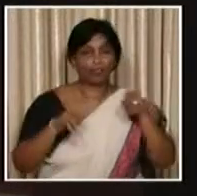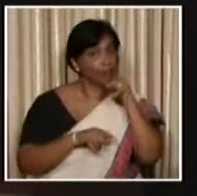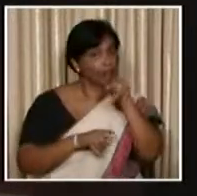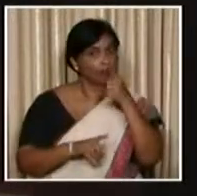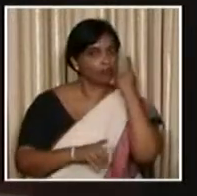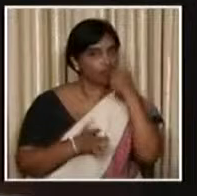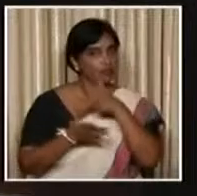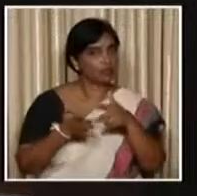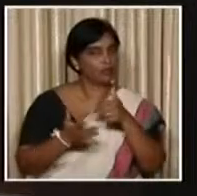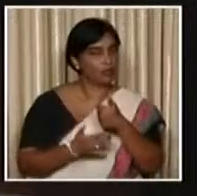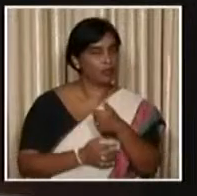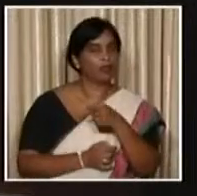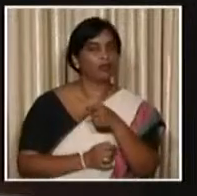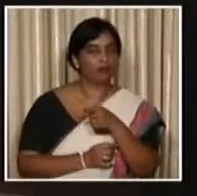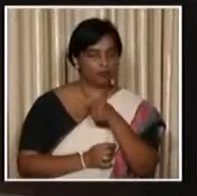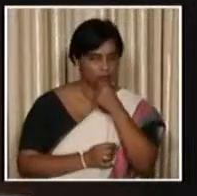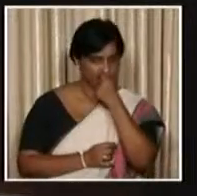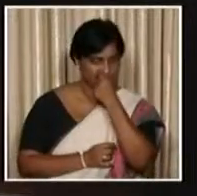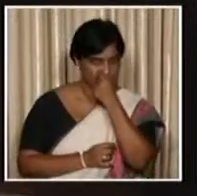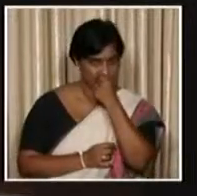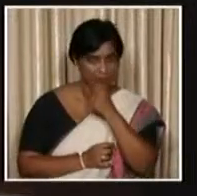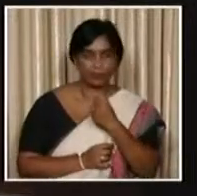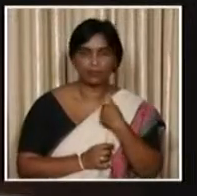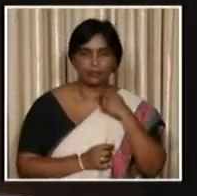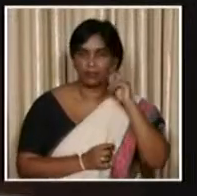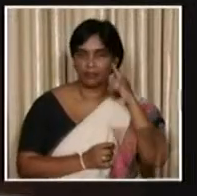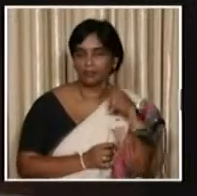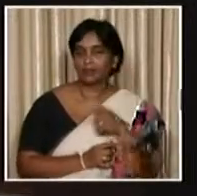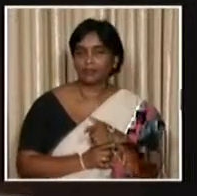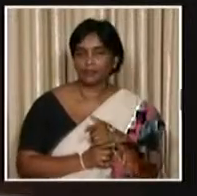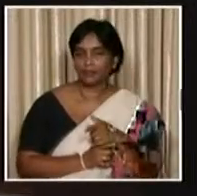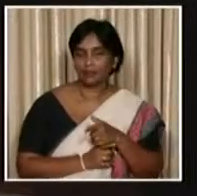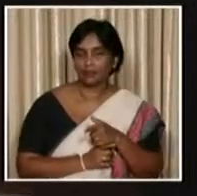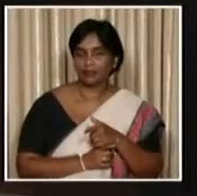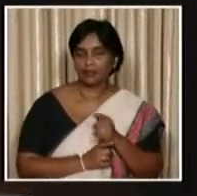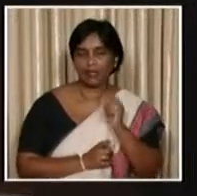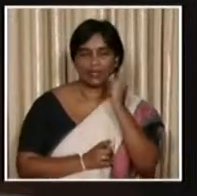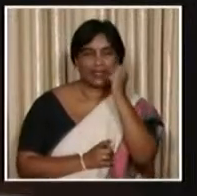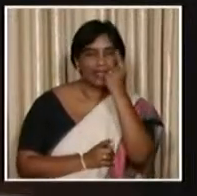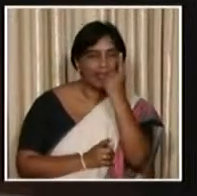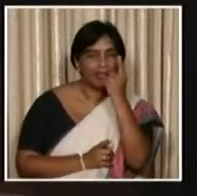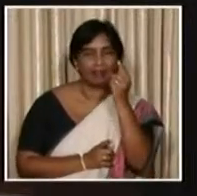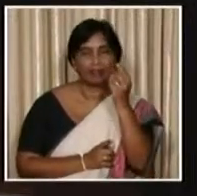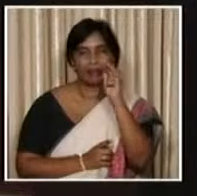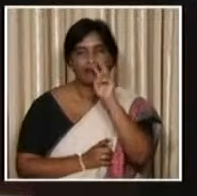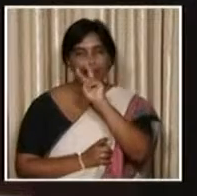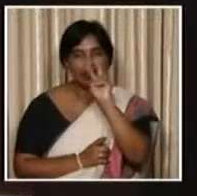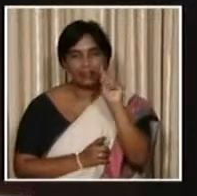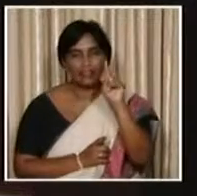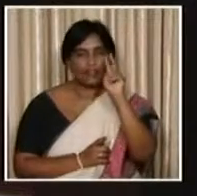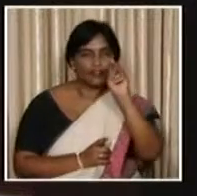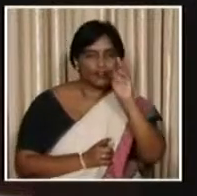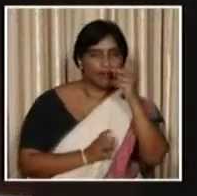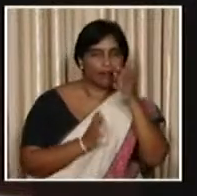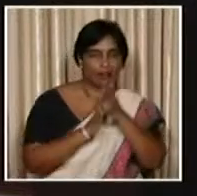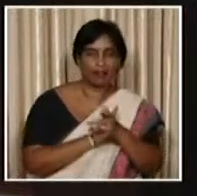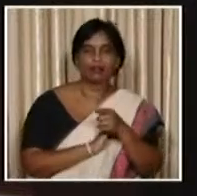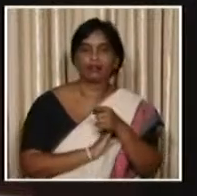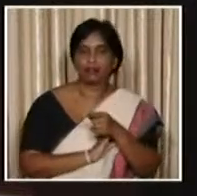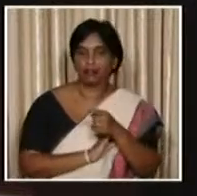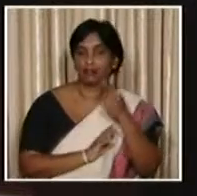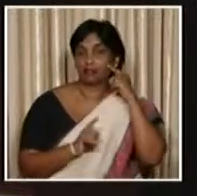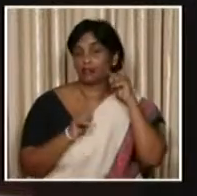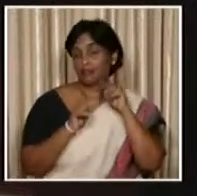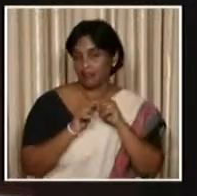ඔබතුමාට කියවීමේ හැකියාව තියෙනවා හරි මන් දන්නේ ඔබතුමාට මේ මේ ඉලක්කමක් අල්ලගෙන මේ ටෙක්නිකැලිටි එකක් අල්ලගෙන